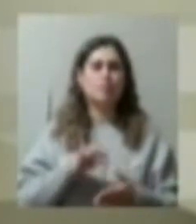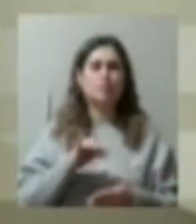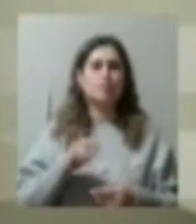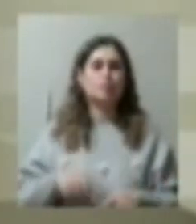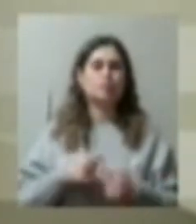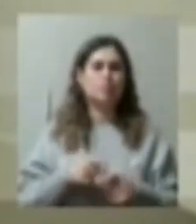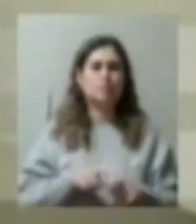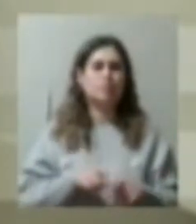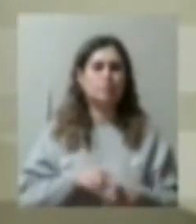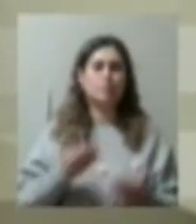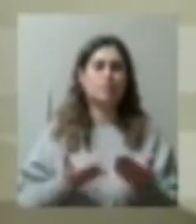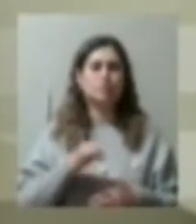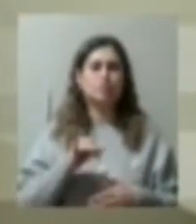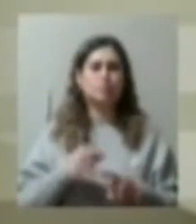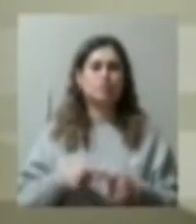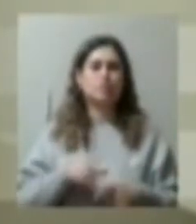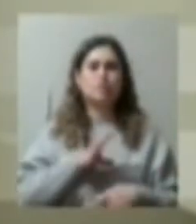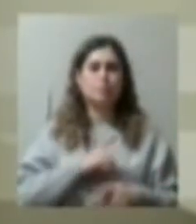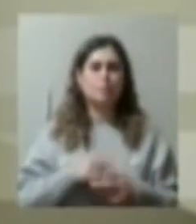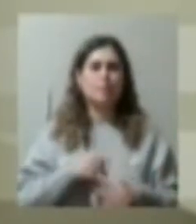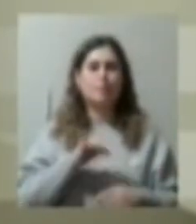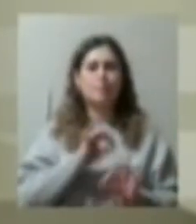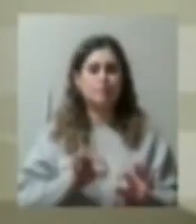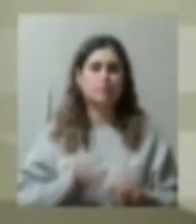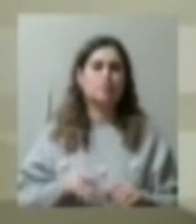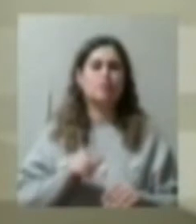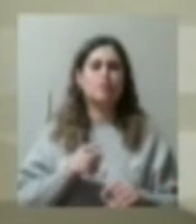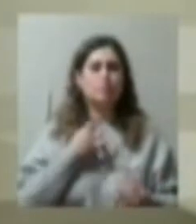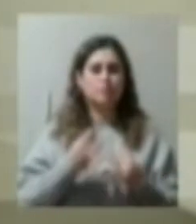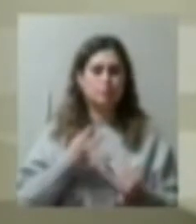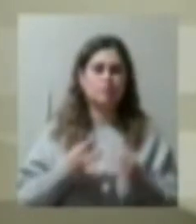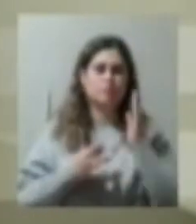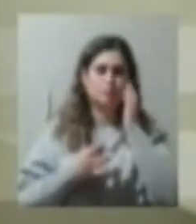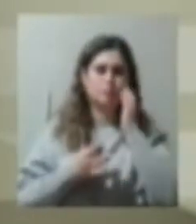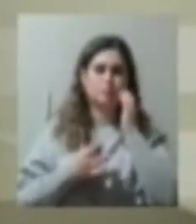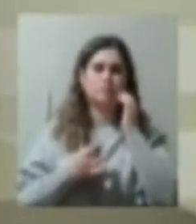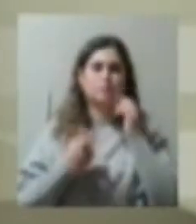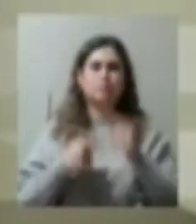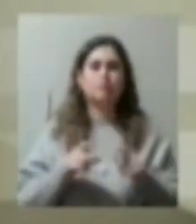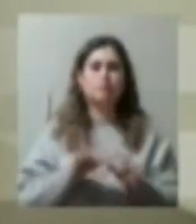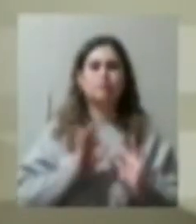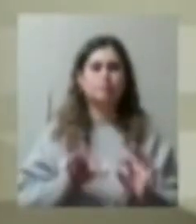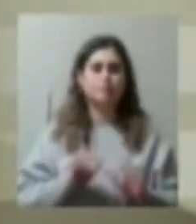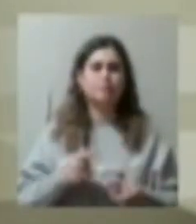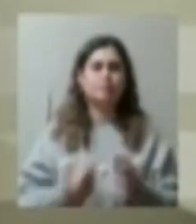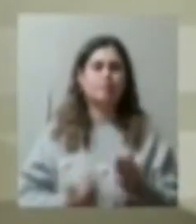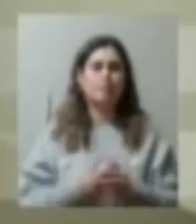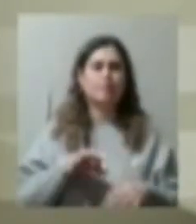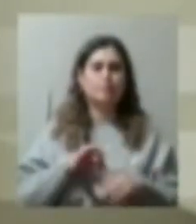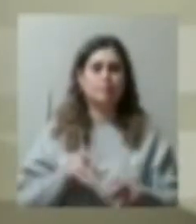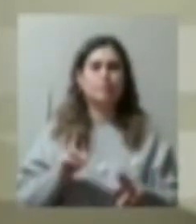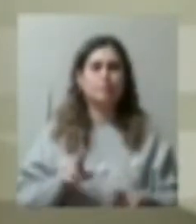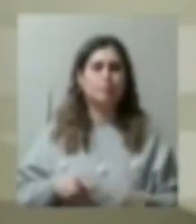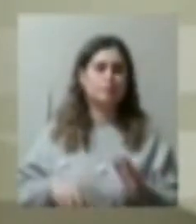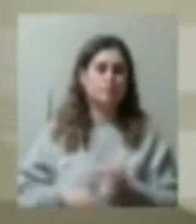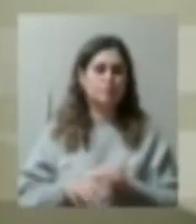все-таки переважна частина – це були профбесіди, роз'яснення і також пояснювали нововведення в правилах дорожнього руху.